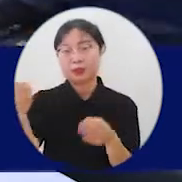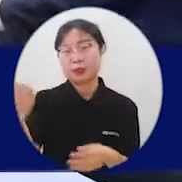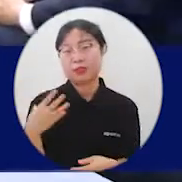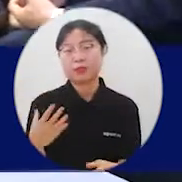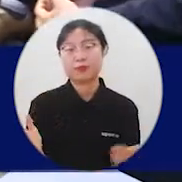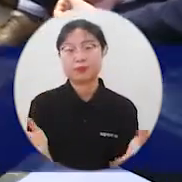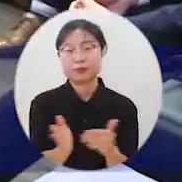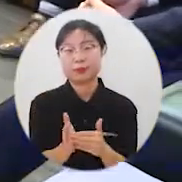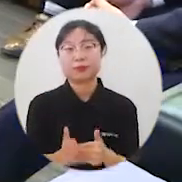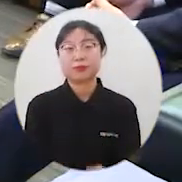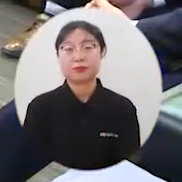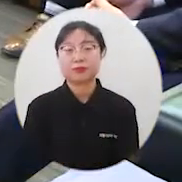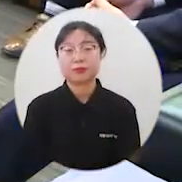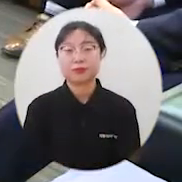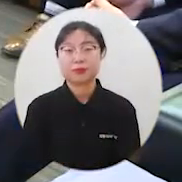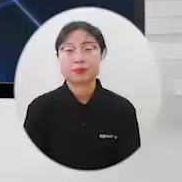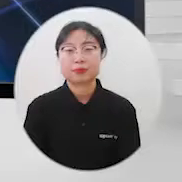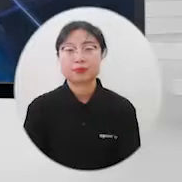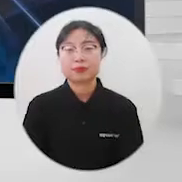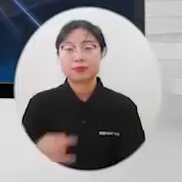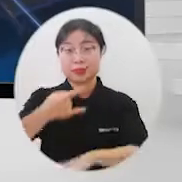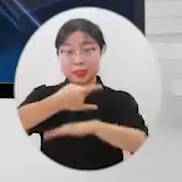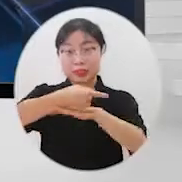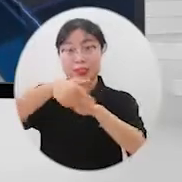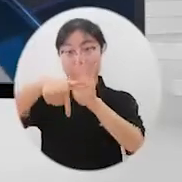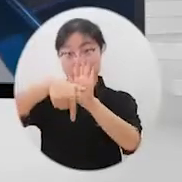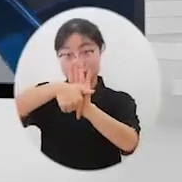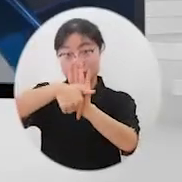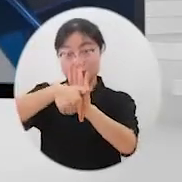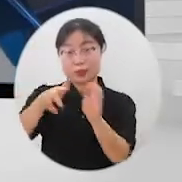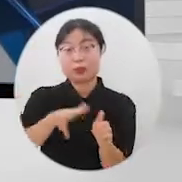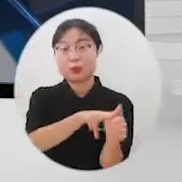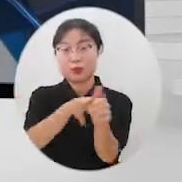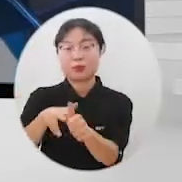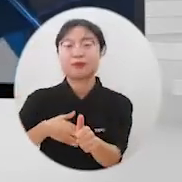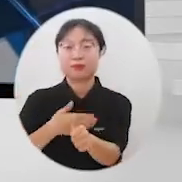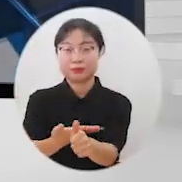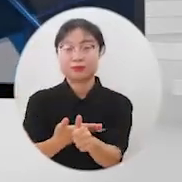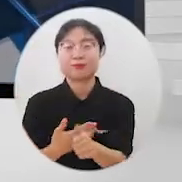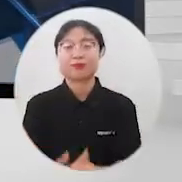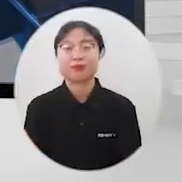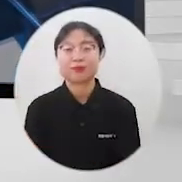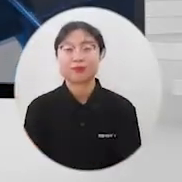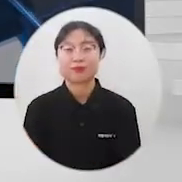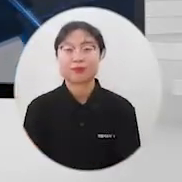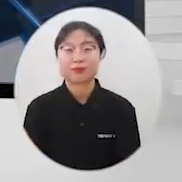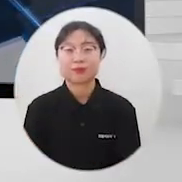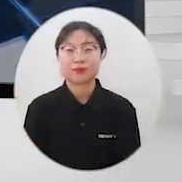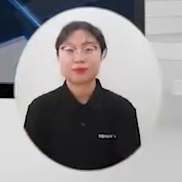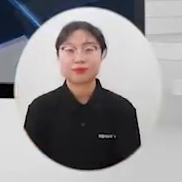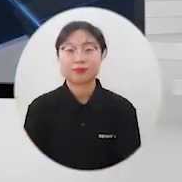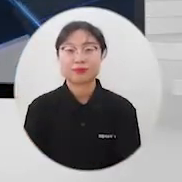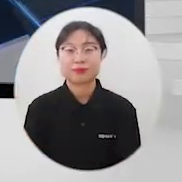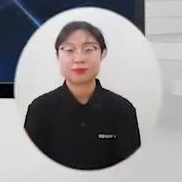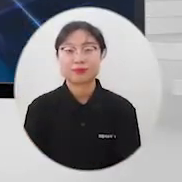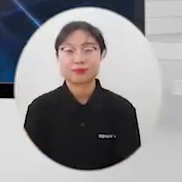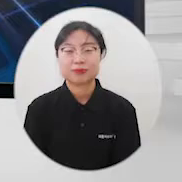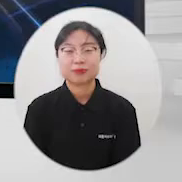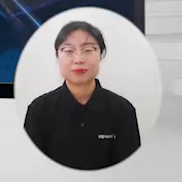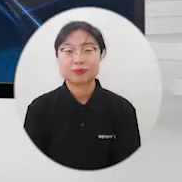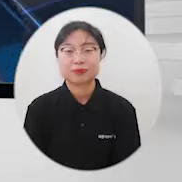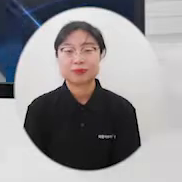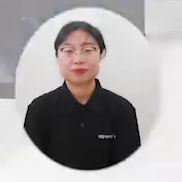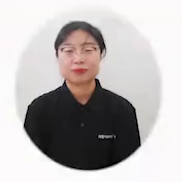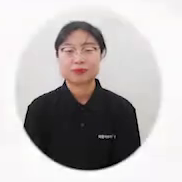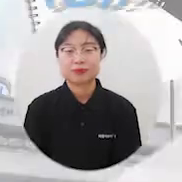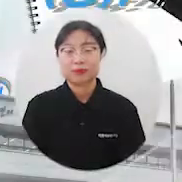적극 노력하겠다고 밝혔습니다. 이어서 의왕 게시판과 일자리 정보를 전해드립니다. 먼저 의왕 게시판입니다.